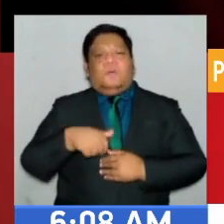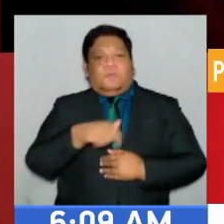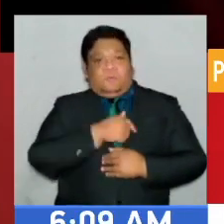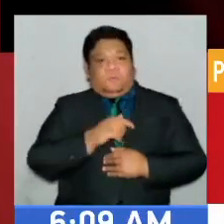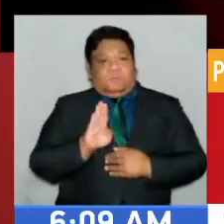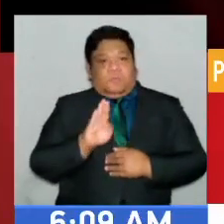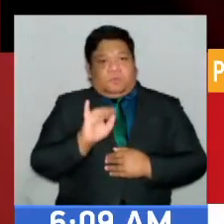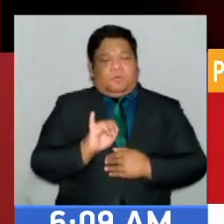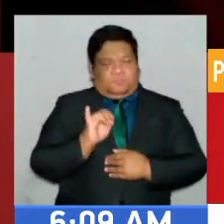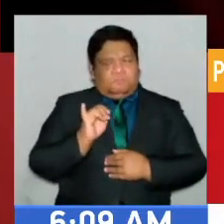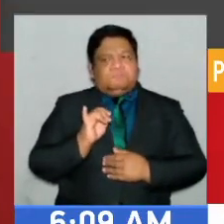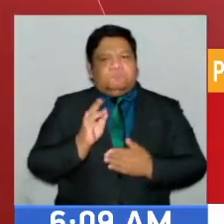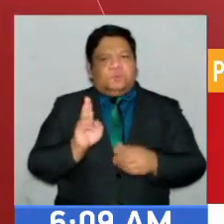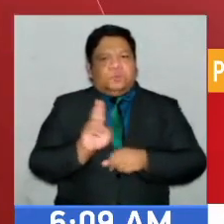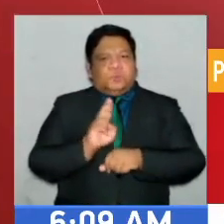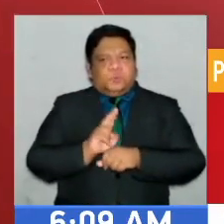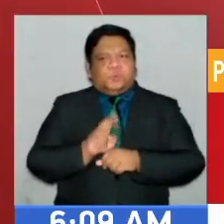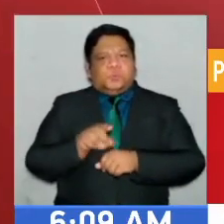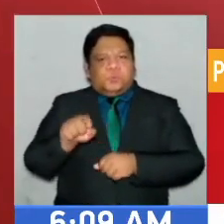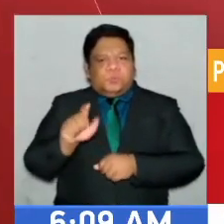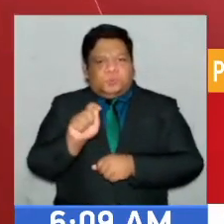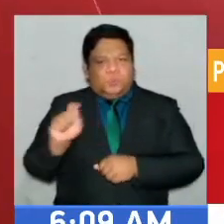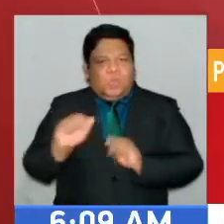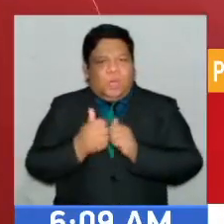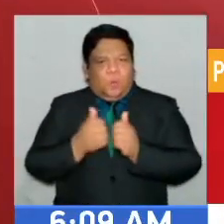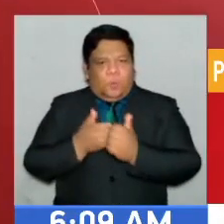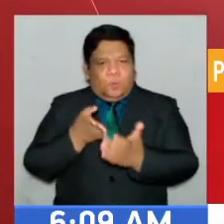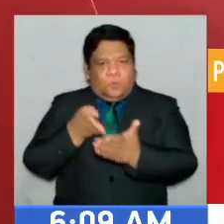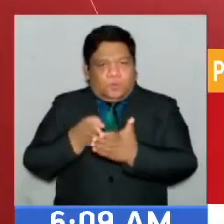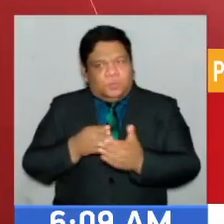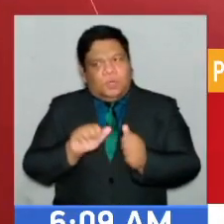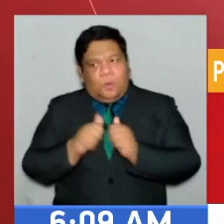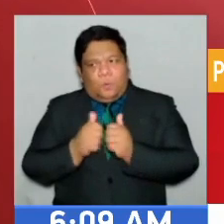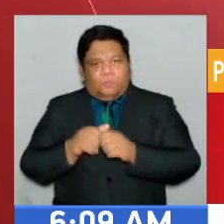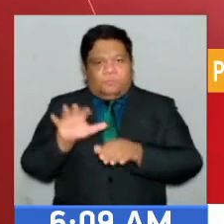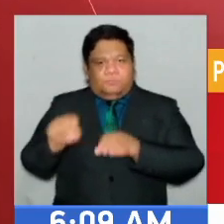Mm-hmm. Nakapag-upload na ba kayo dyan sa bago nyong TikTok account?